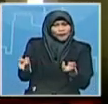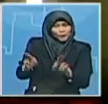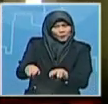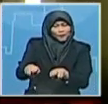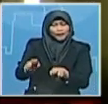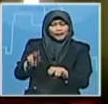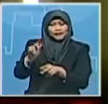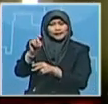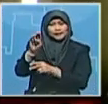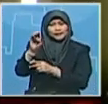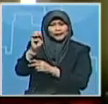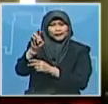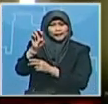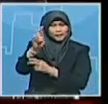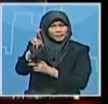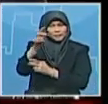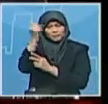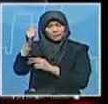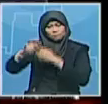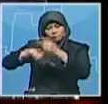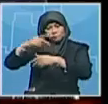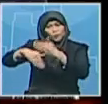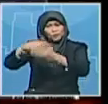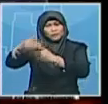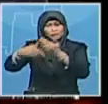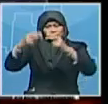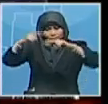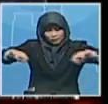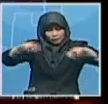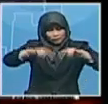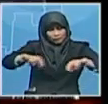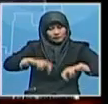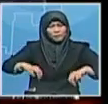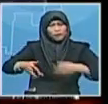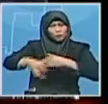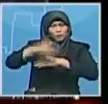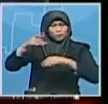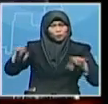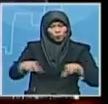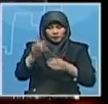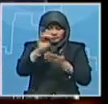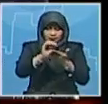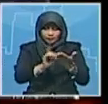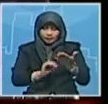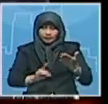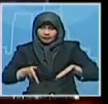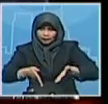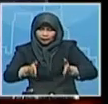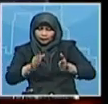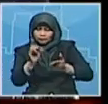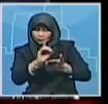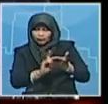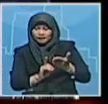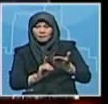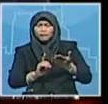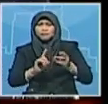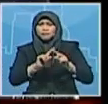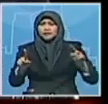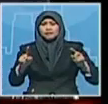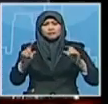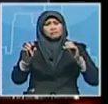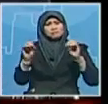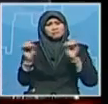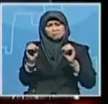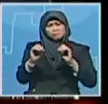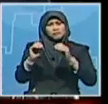itu. Sebab ada banyak proses. Bila kajian dibuat, kajian awal dibuat, bila kita design dulu, kadang-kadang tidak ada utility di